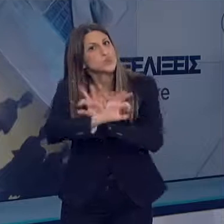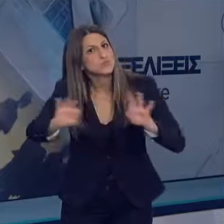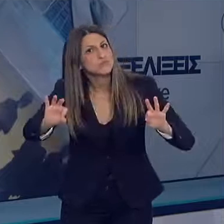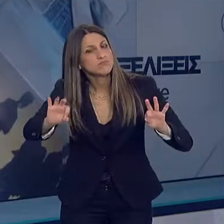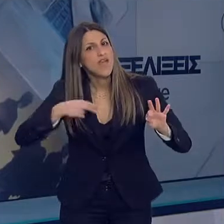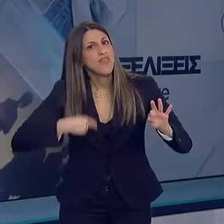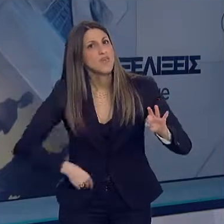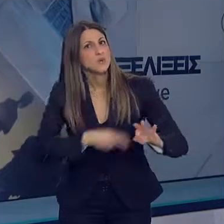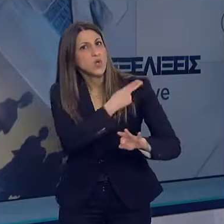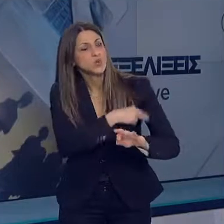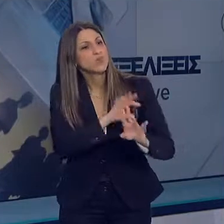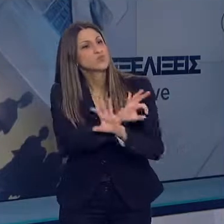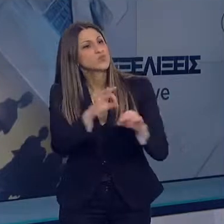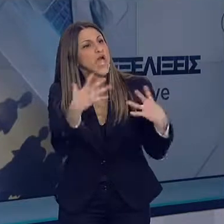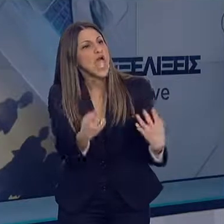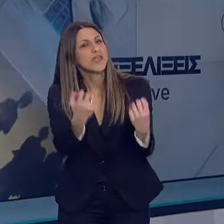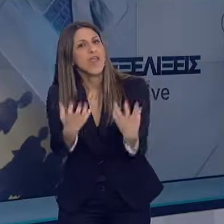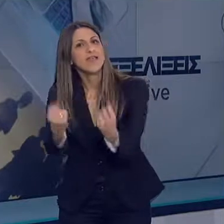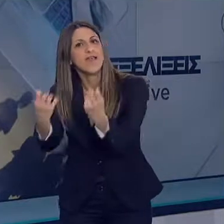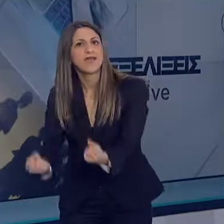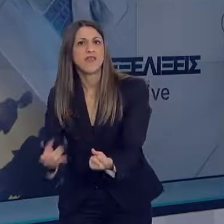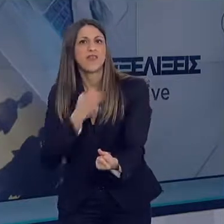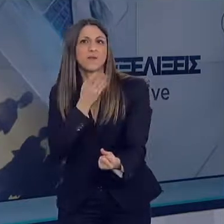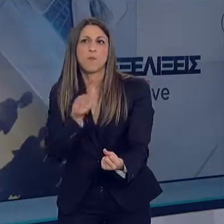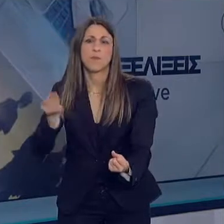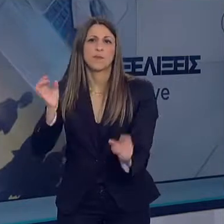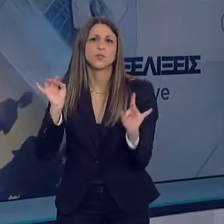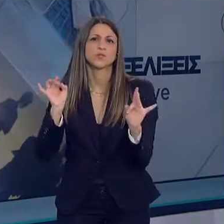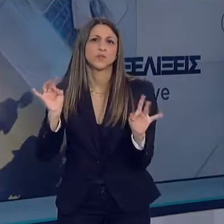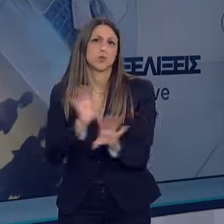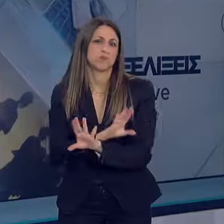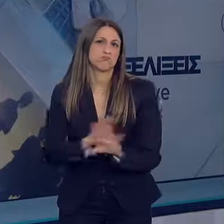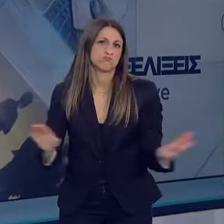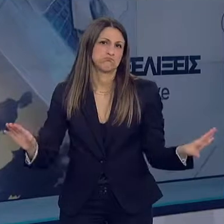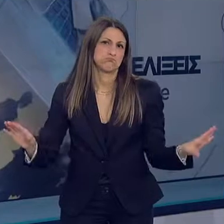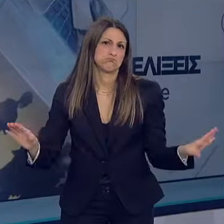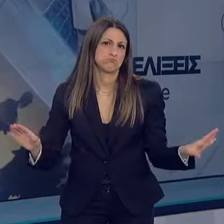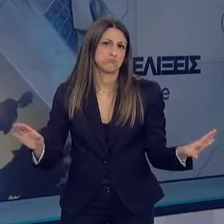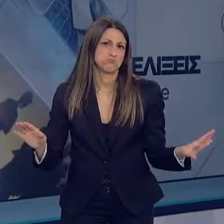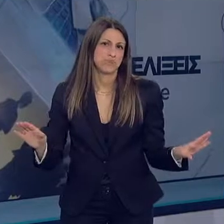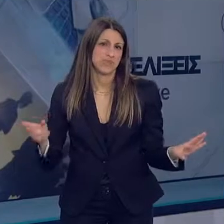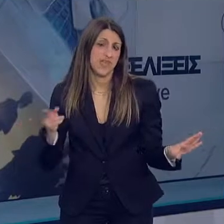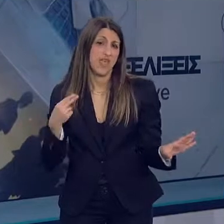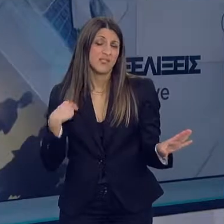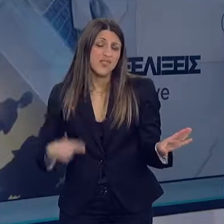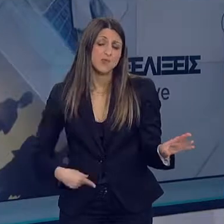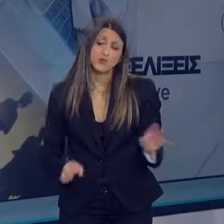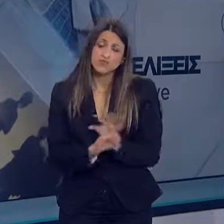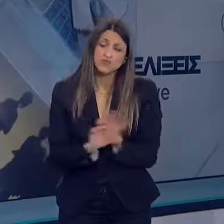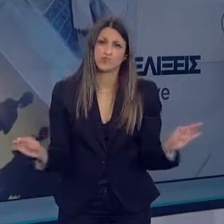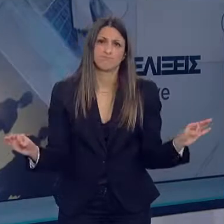η παραγωγική δυνατότητα εκτέλεσης του μοριακού ελέγχου στο δημόσιο τομέα όπου